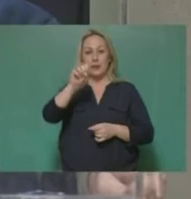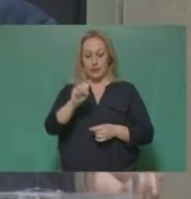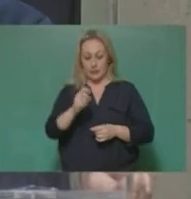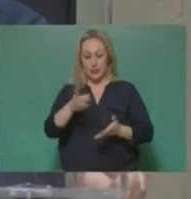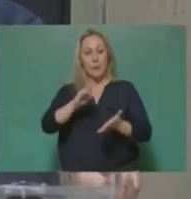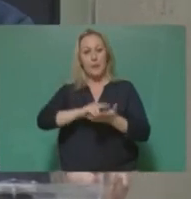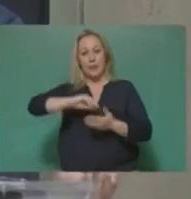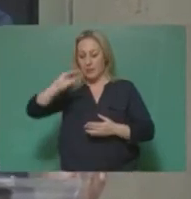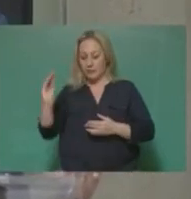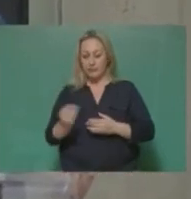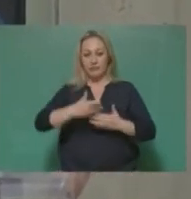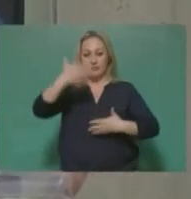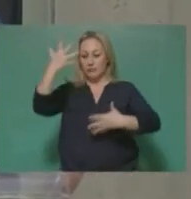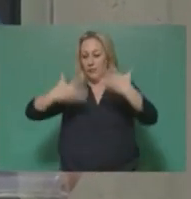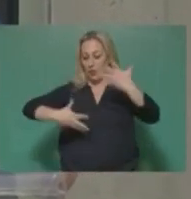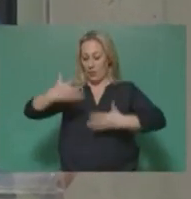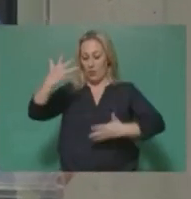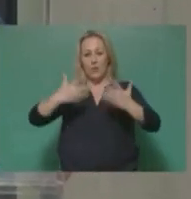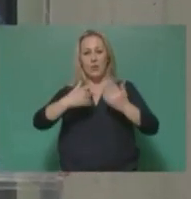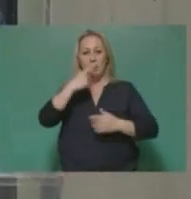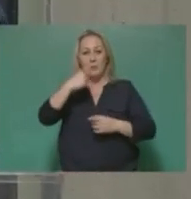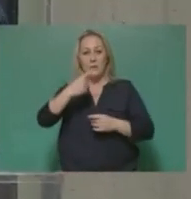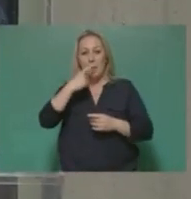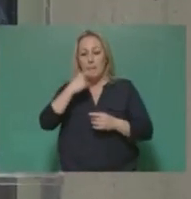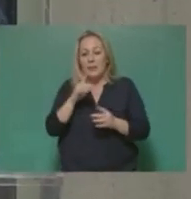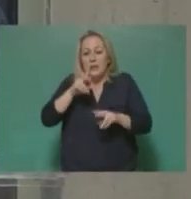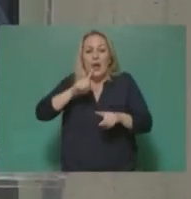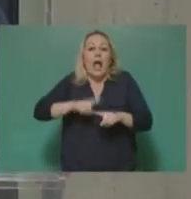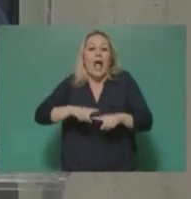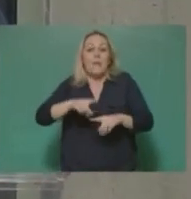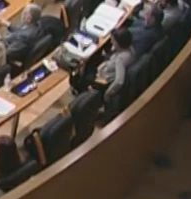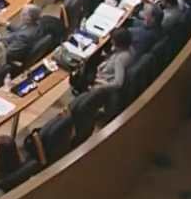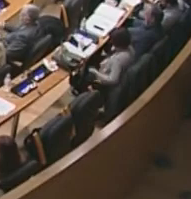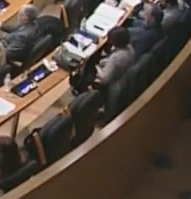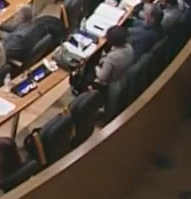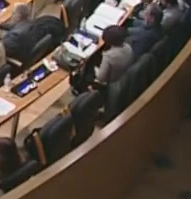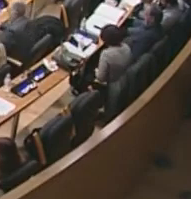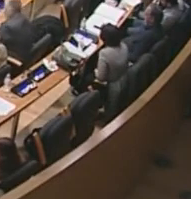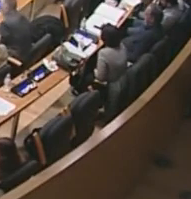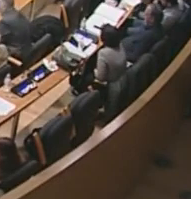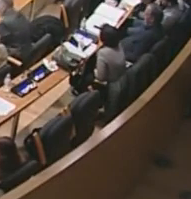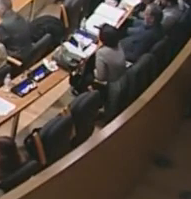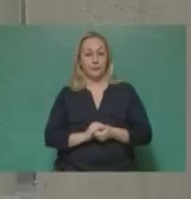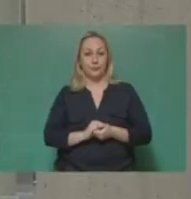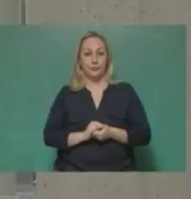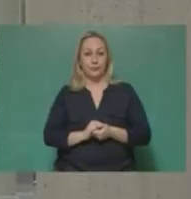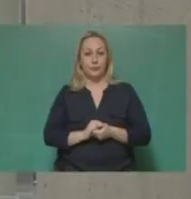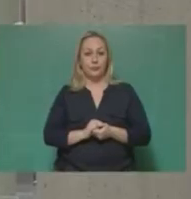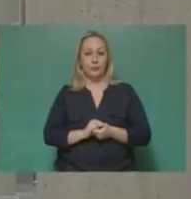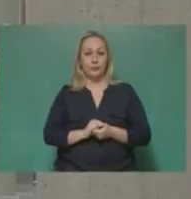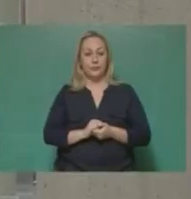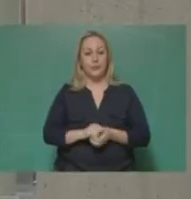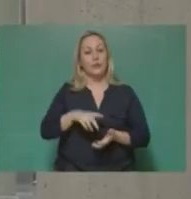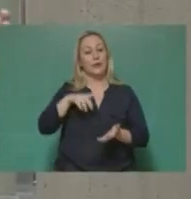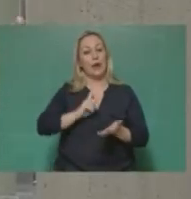βασίζεται σε εκτιμώμενα έσοδα που δεν υπάρχουν και έξοδα που δεν θα γίνουν. Πρέπει να καταλάβουμε, δεν ξέρω